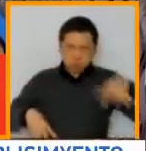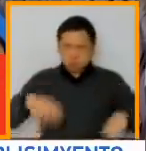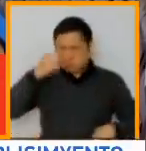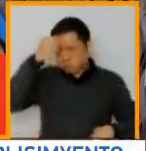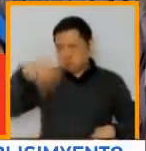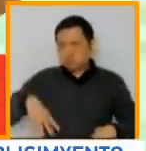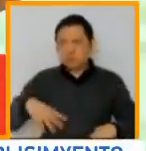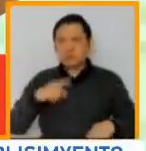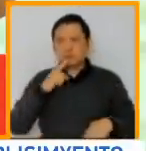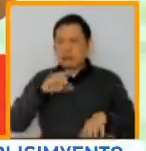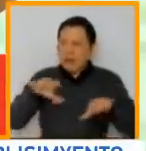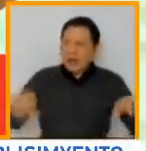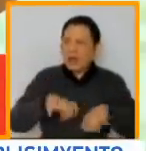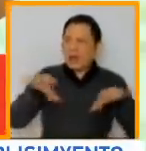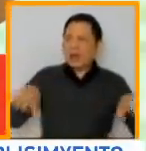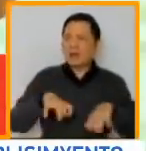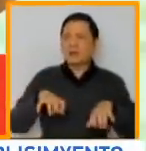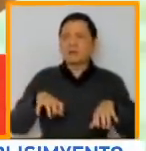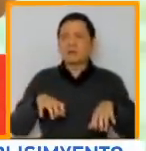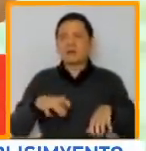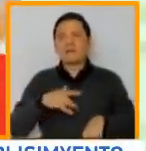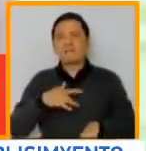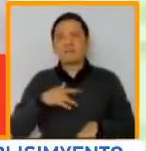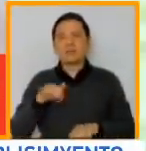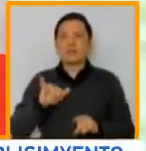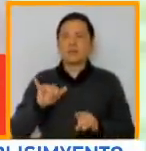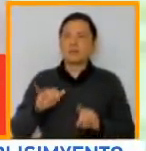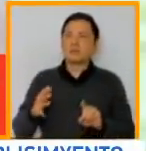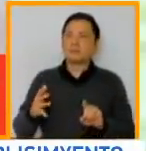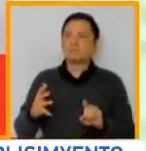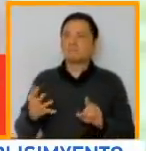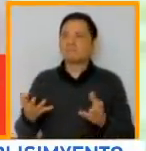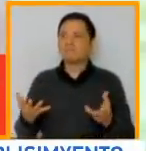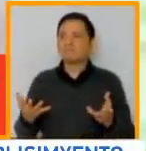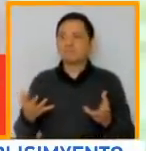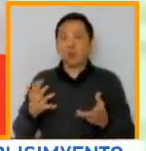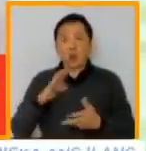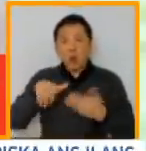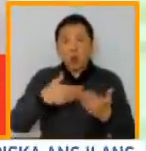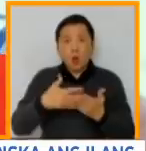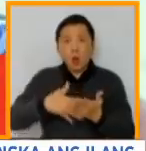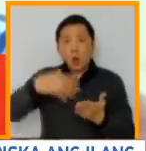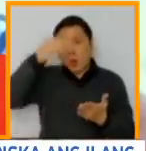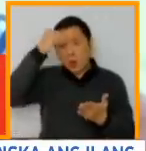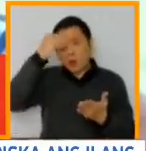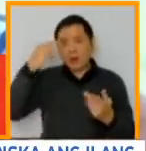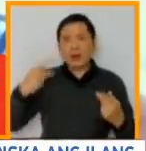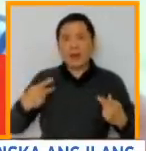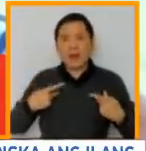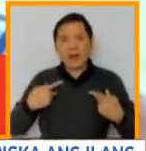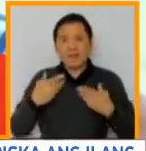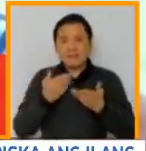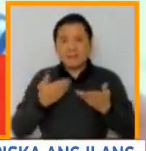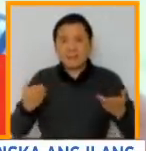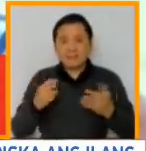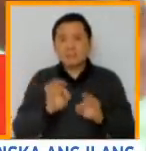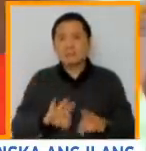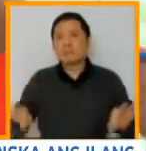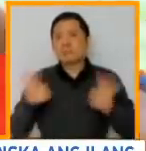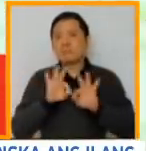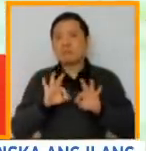di ba, the thing with acquiring yung mga natututunan natin, may mga kaakibat din siyang mga bagay na kakapit sa'yo na mahihirapan